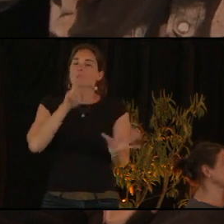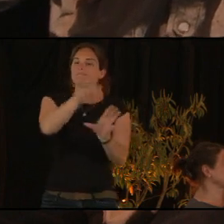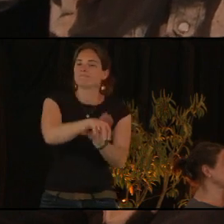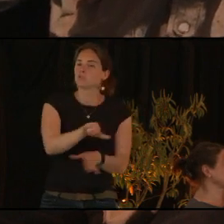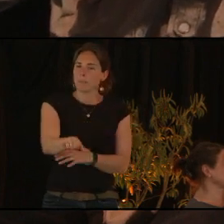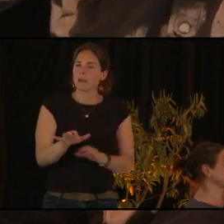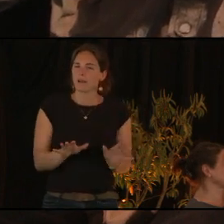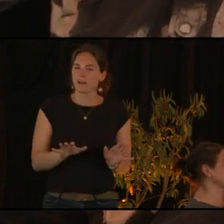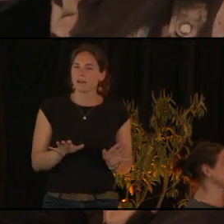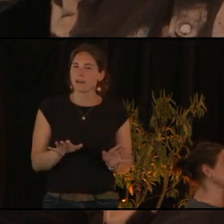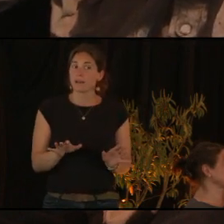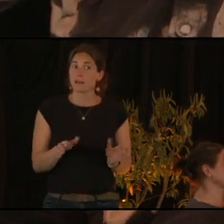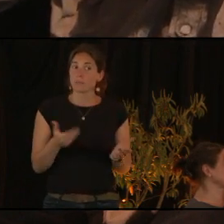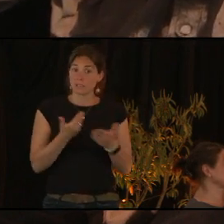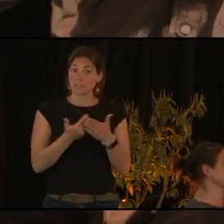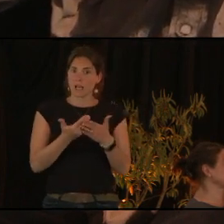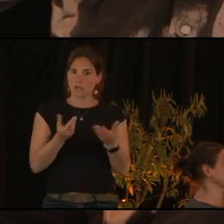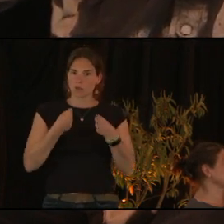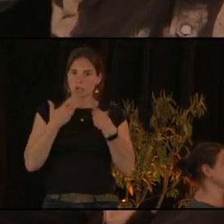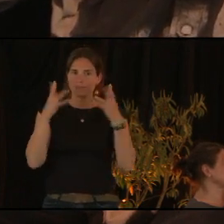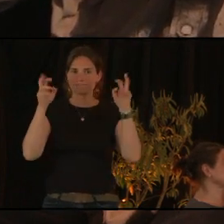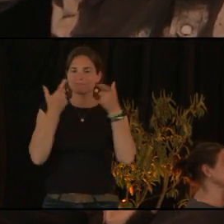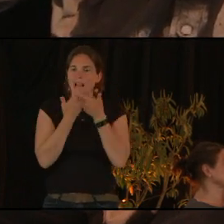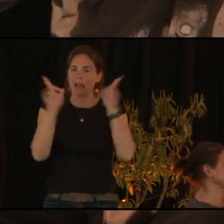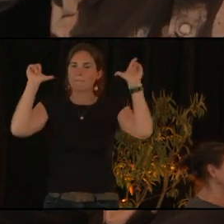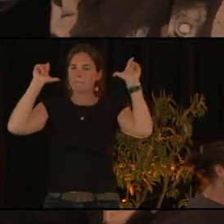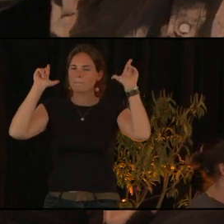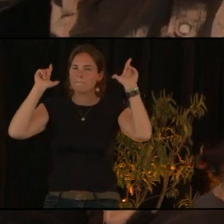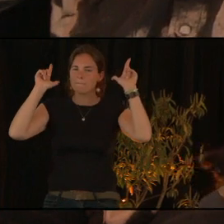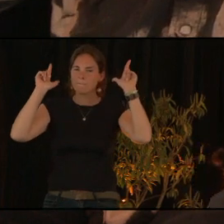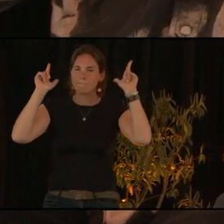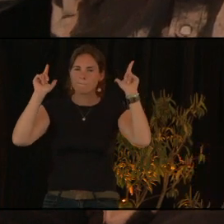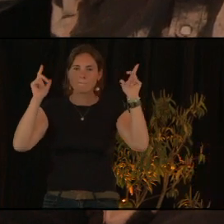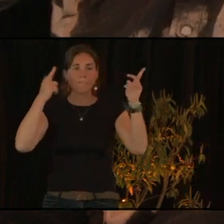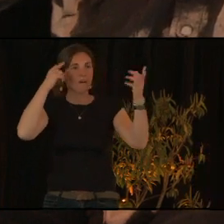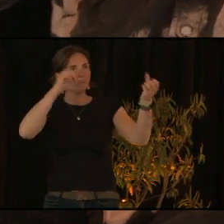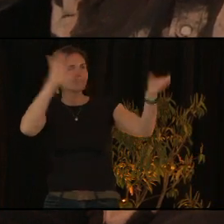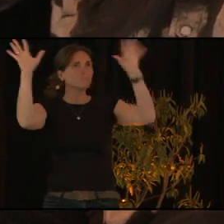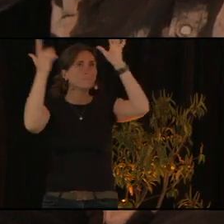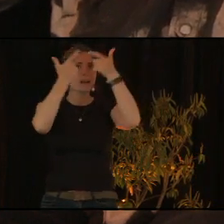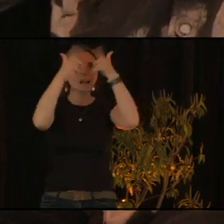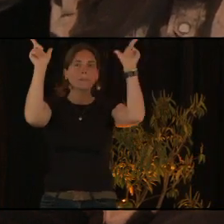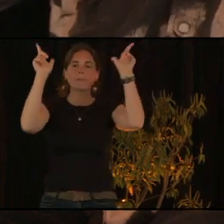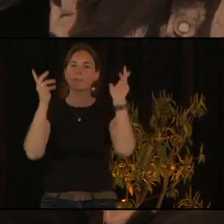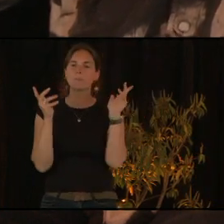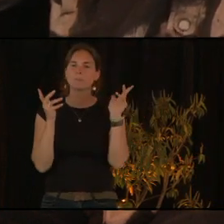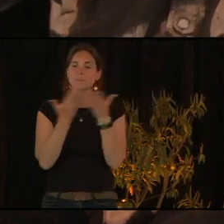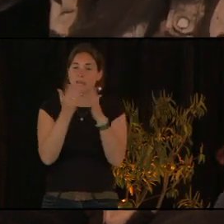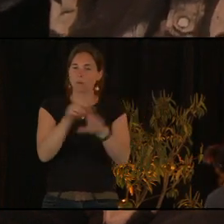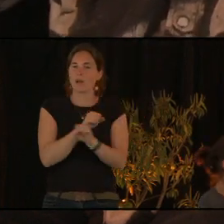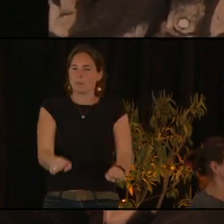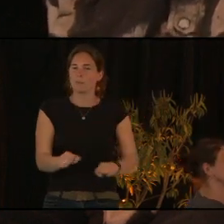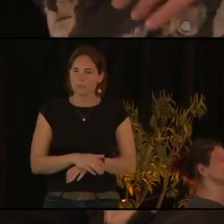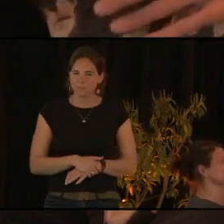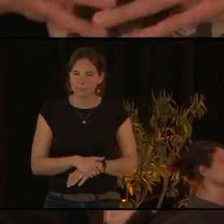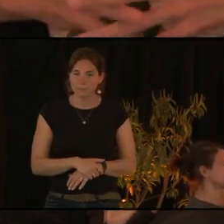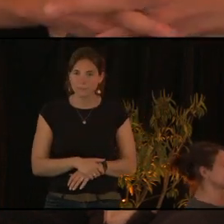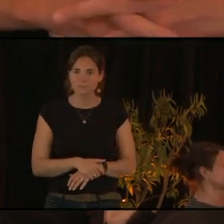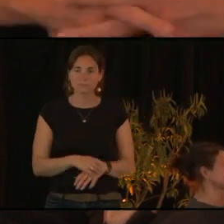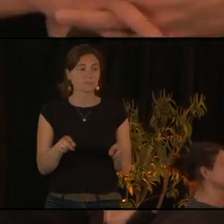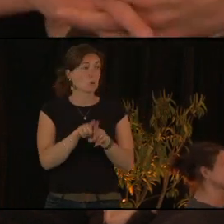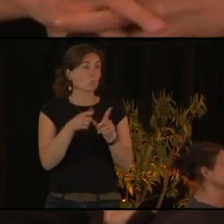pas, qu'on y avait mis, notamment en termes de lecture. Et en fait, plusieurs personnes m'ont fait des références à des choses, et je me dis, mais c'est